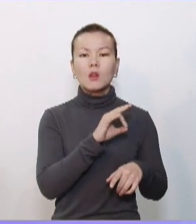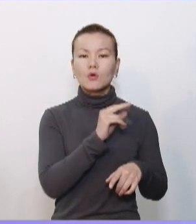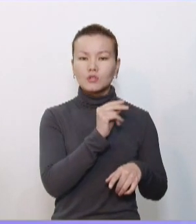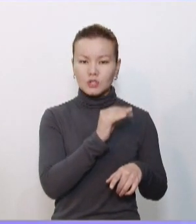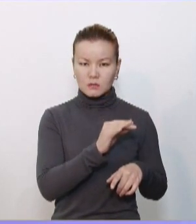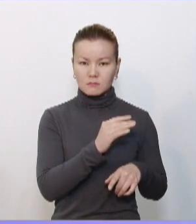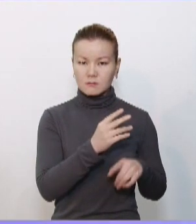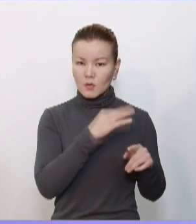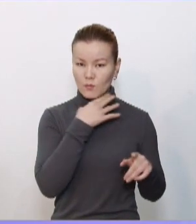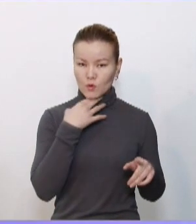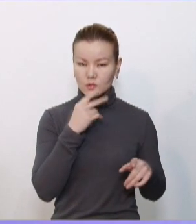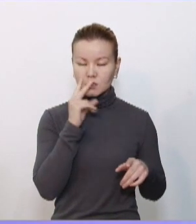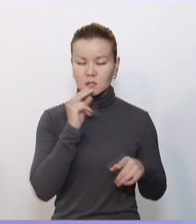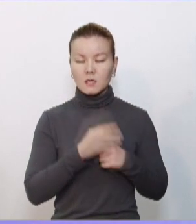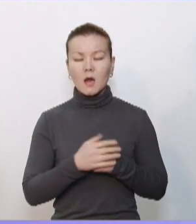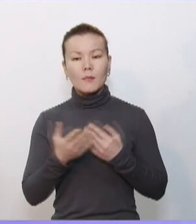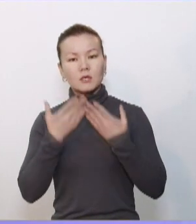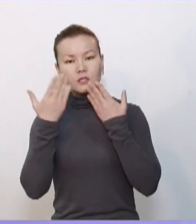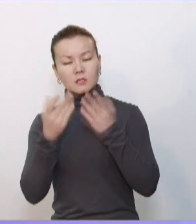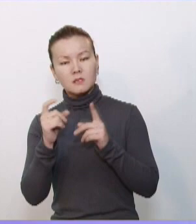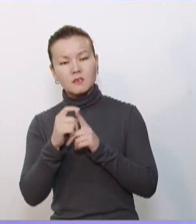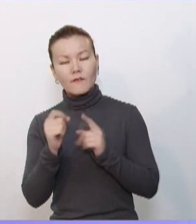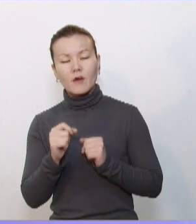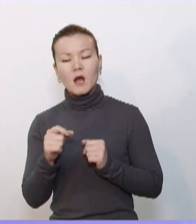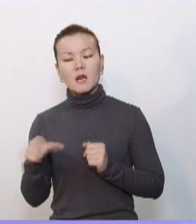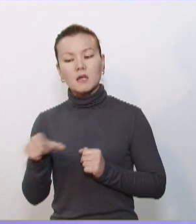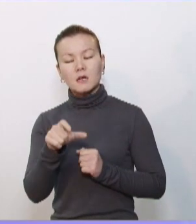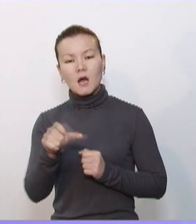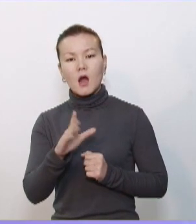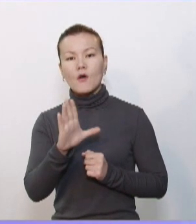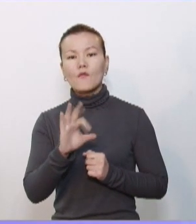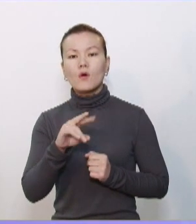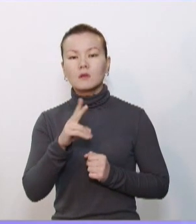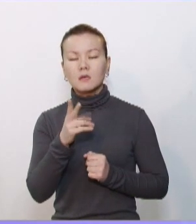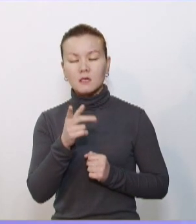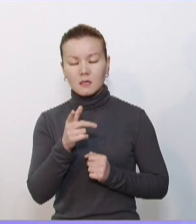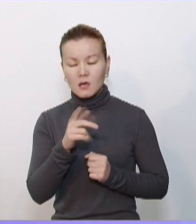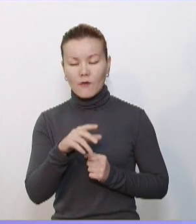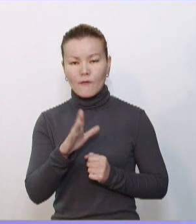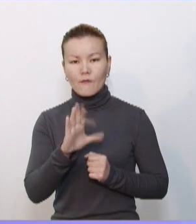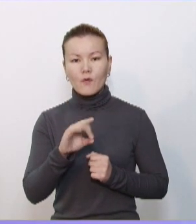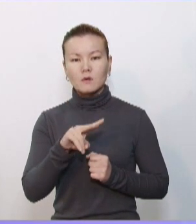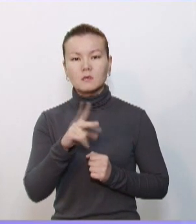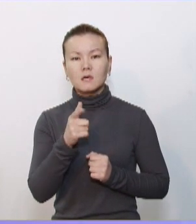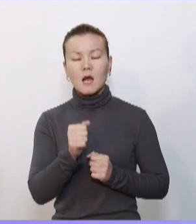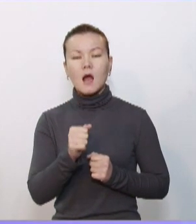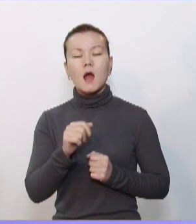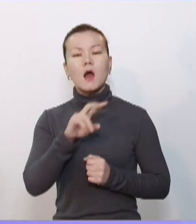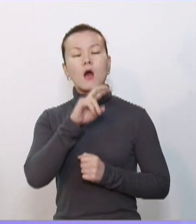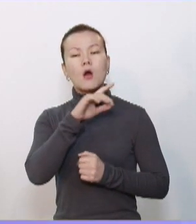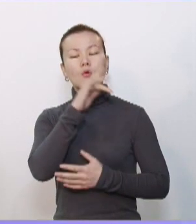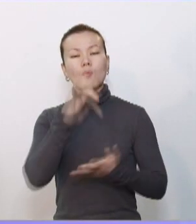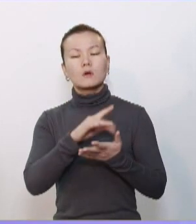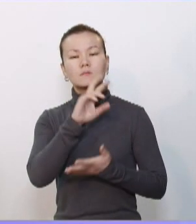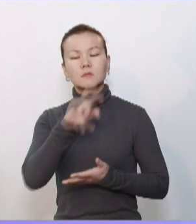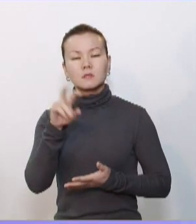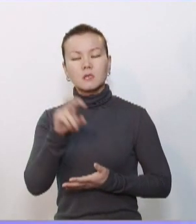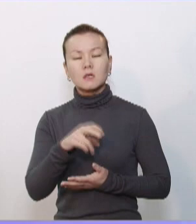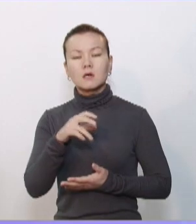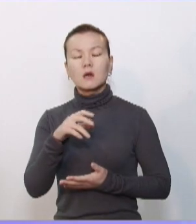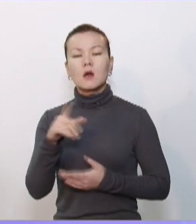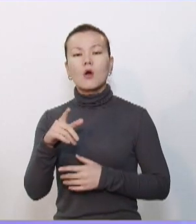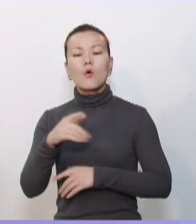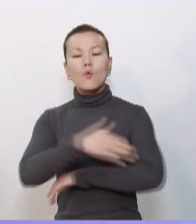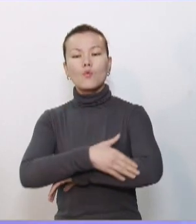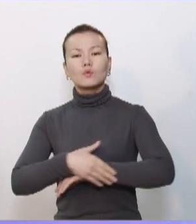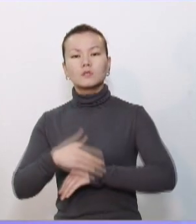Прочитайте слова. Река, Волга, город Бишкек, озеро Байкал, улица